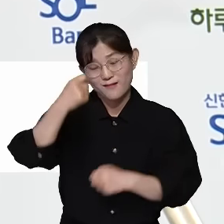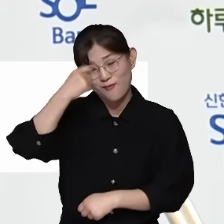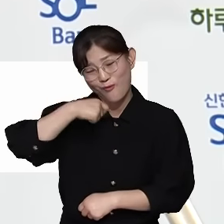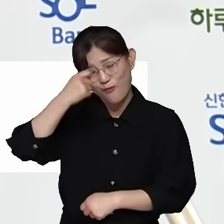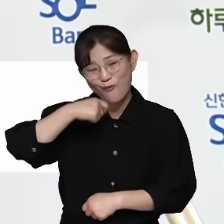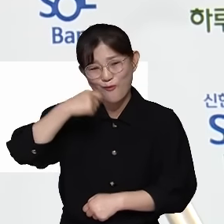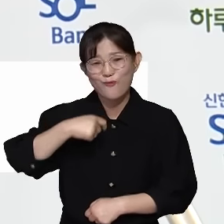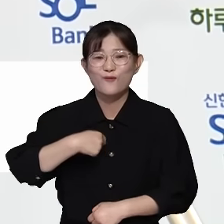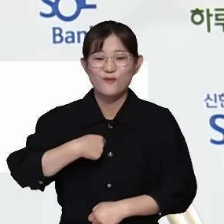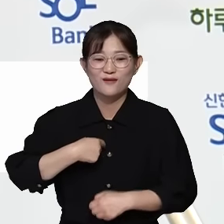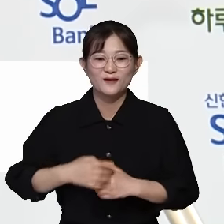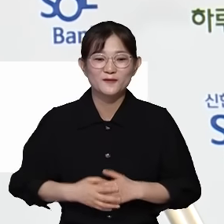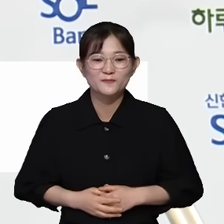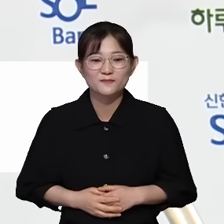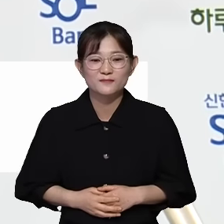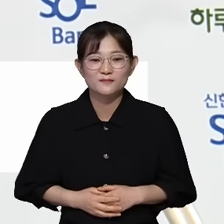근데